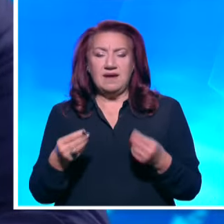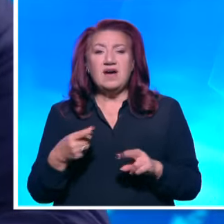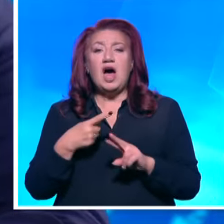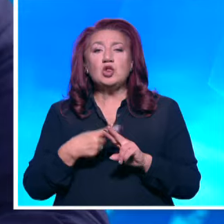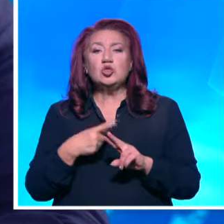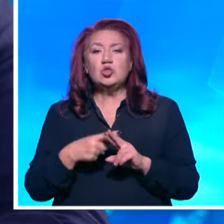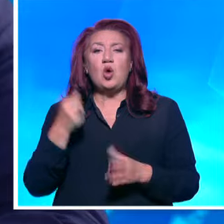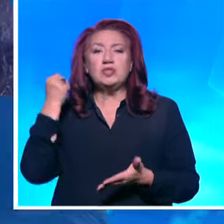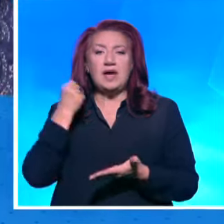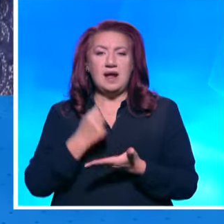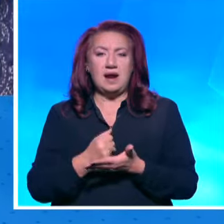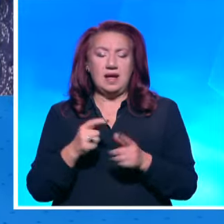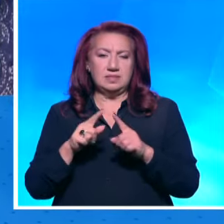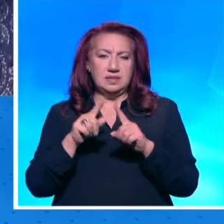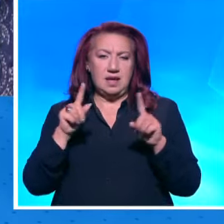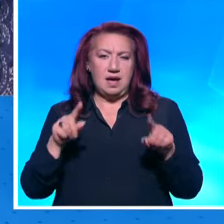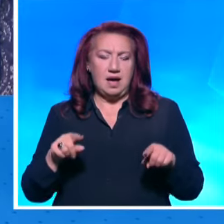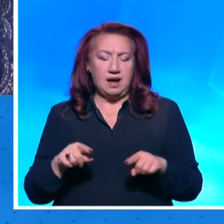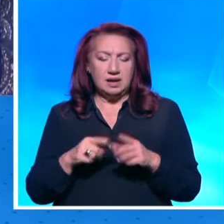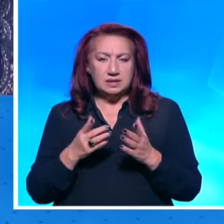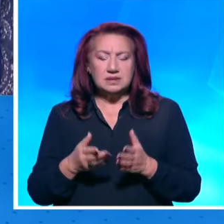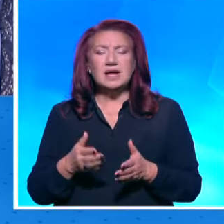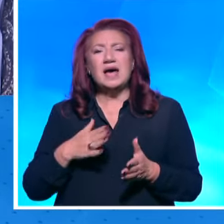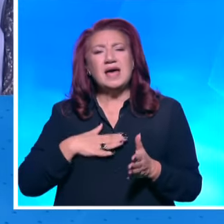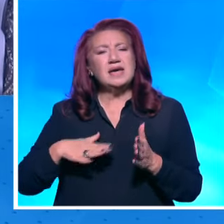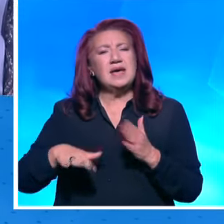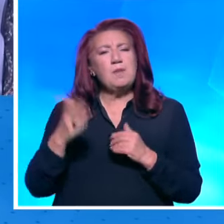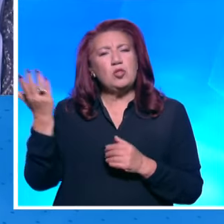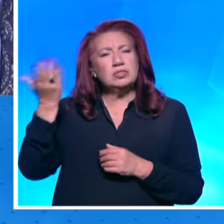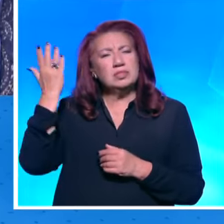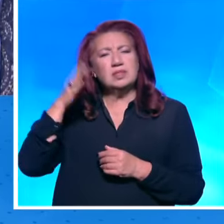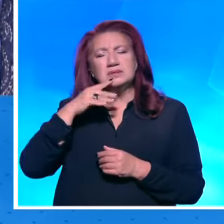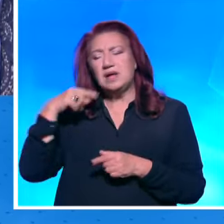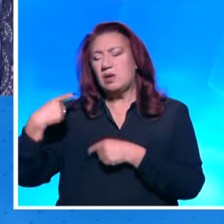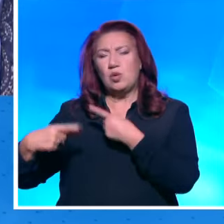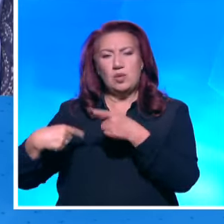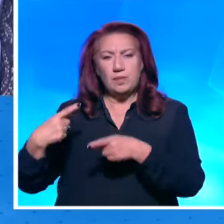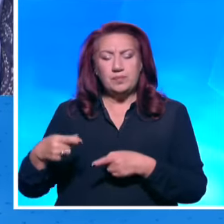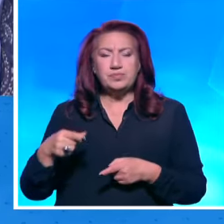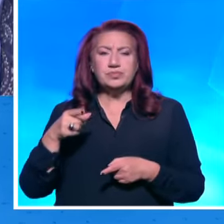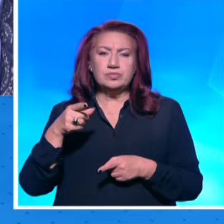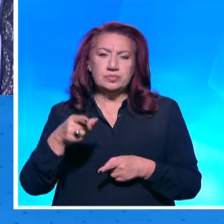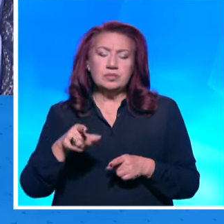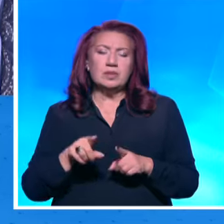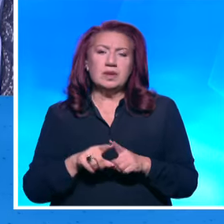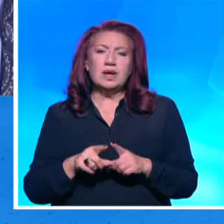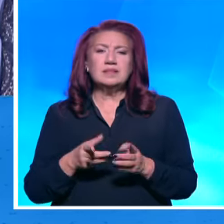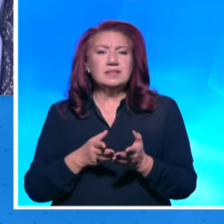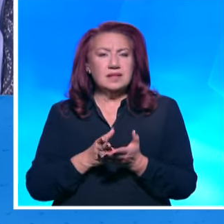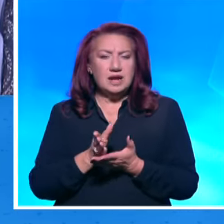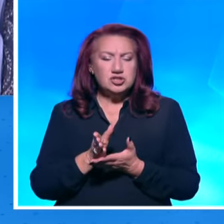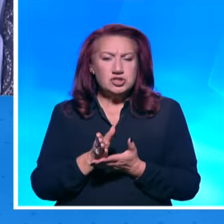въз основа на придобит имот по давностно владение а самият механизъм за придобиване на имот по давност е такъв